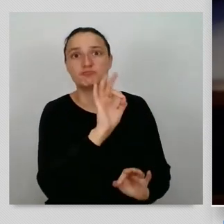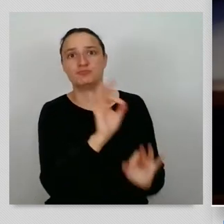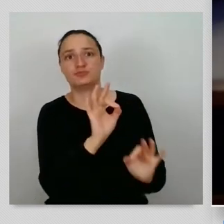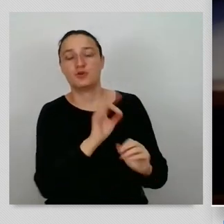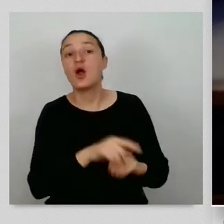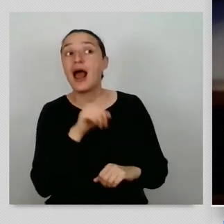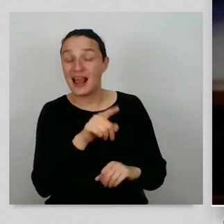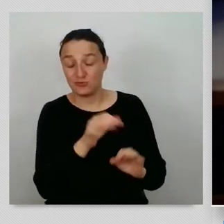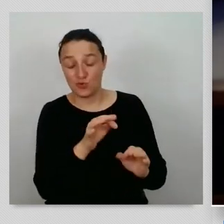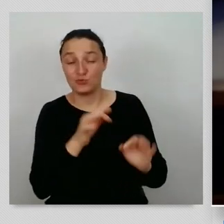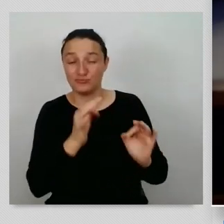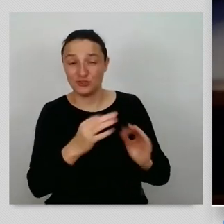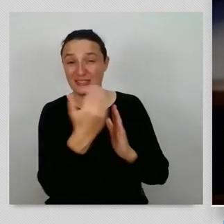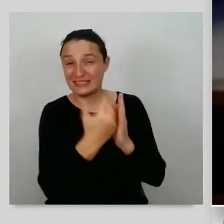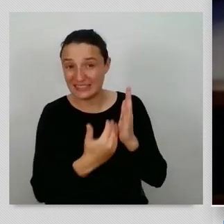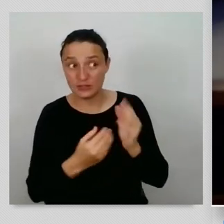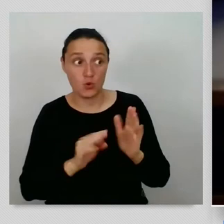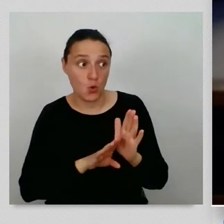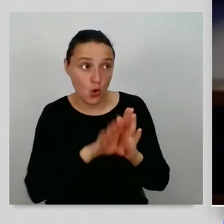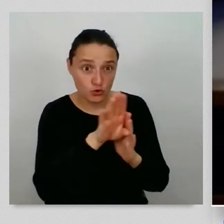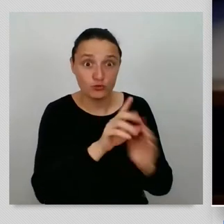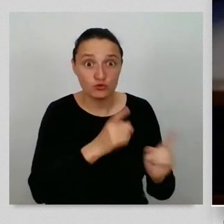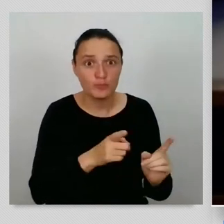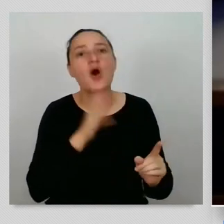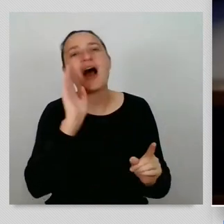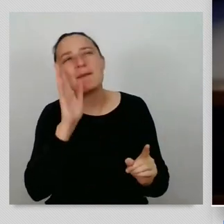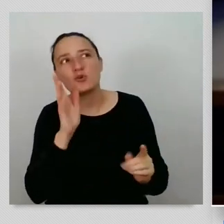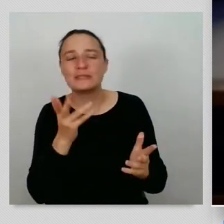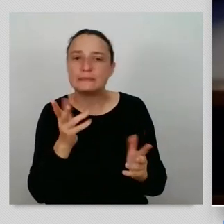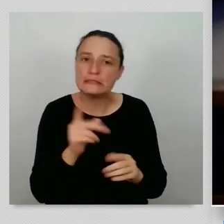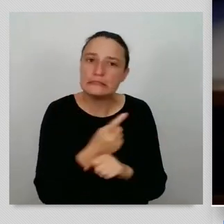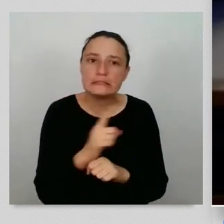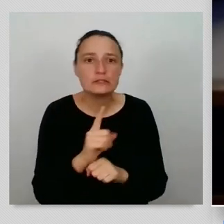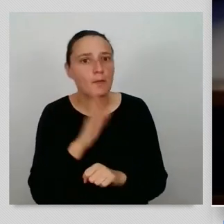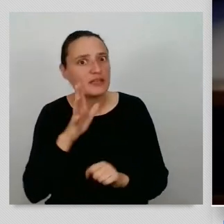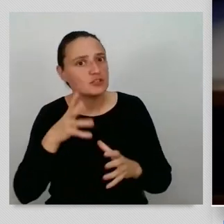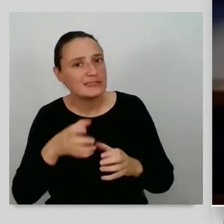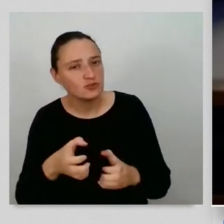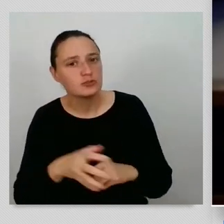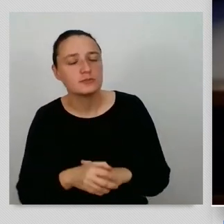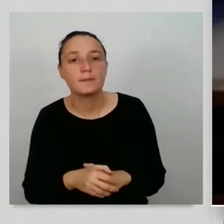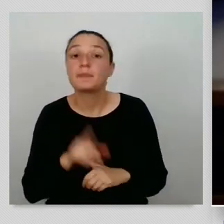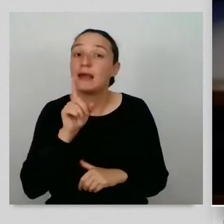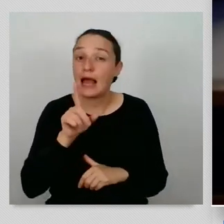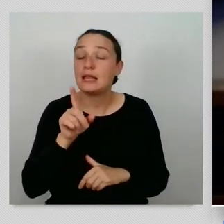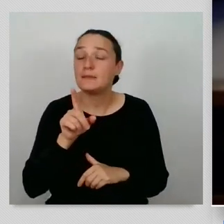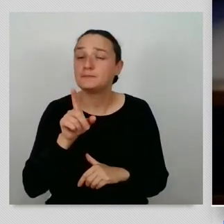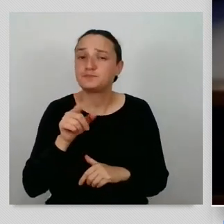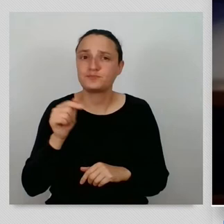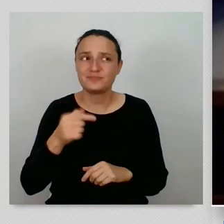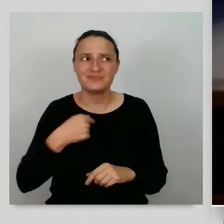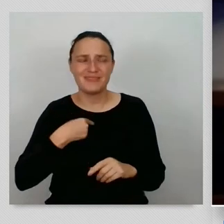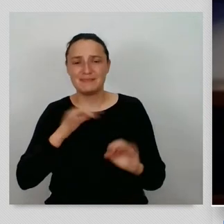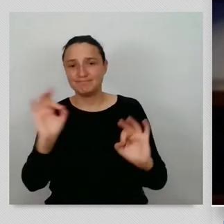bardzo szybko rozwijać, a potem mamy niestety ryzyko, że to się znowu zatrzyma. Ale trzeba powiedzieć, że to jest o tyle